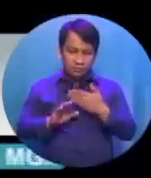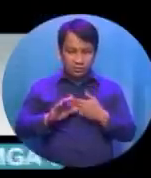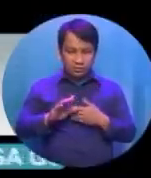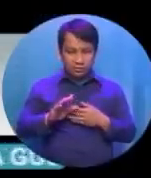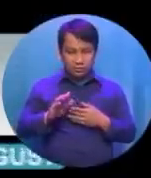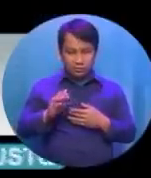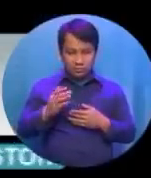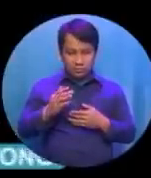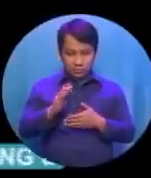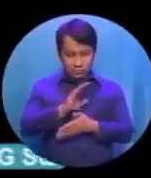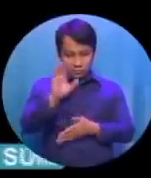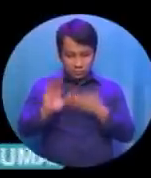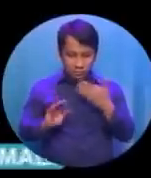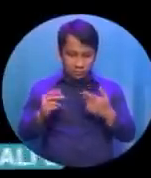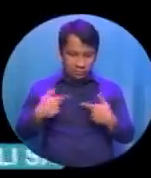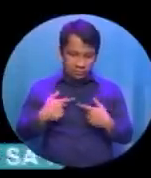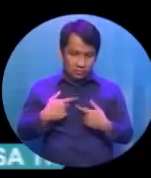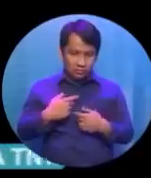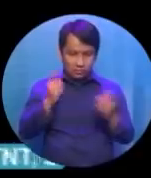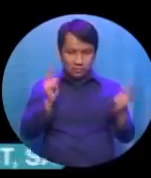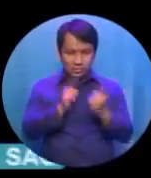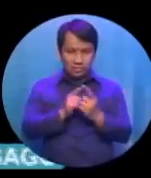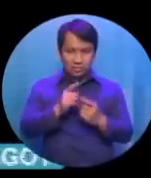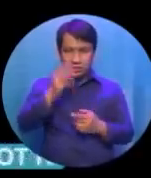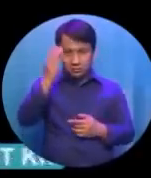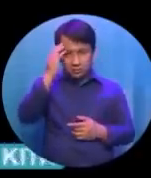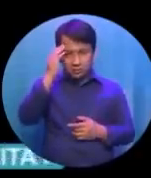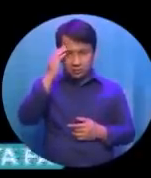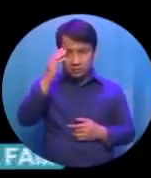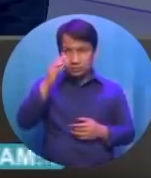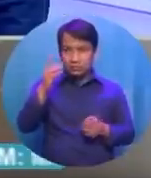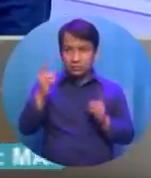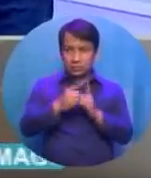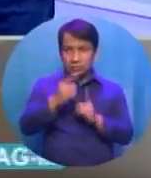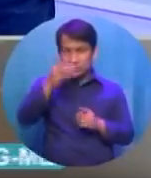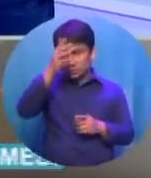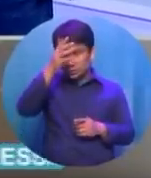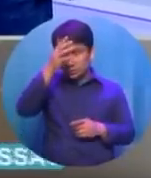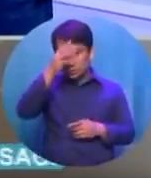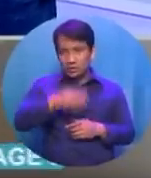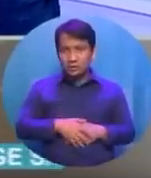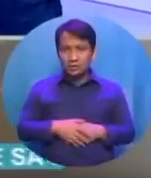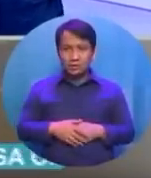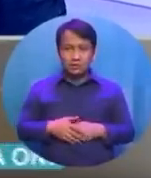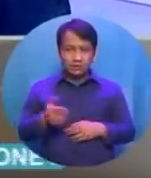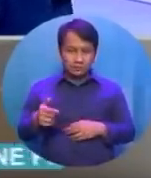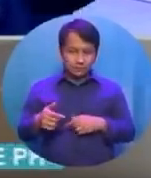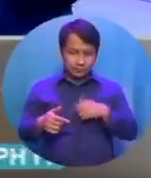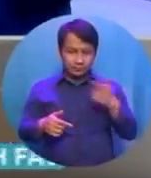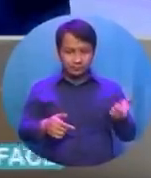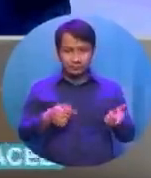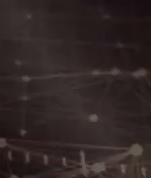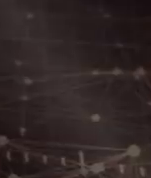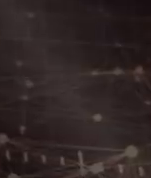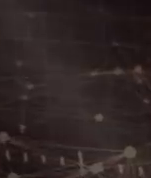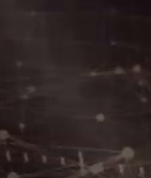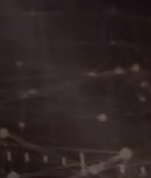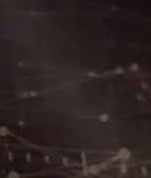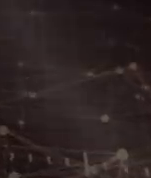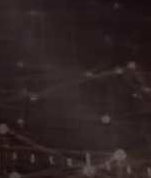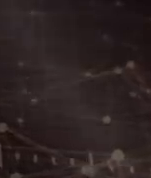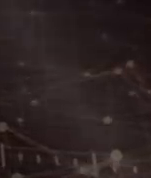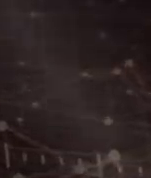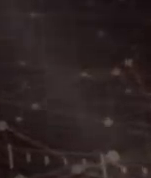ko na po yung tatay ko. Ayun. Okay, very good. Now, kausapin naman natin si